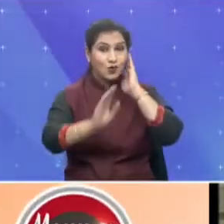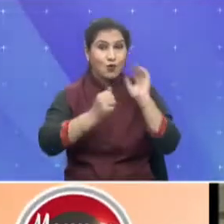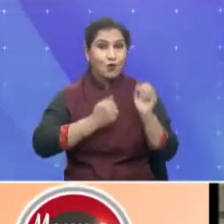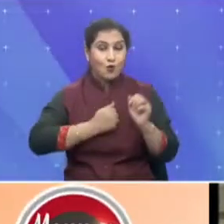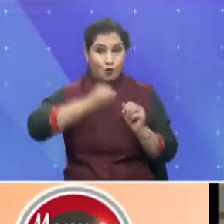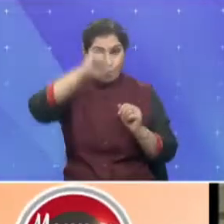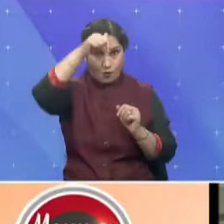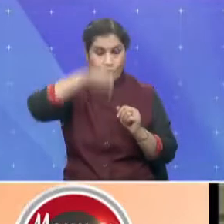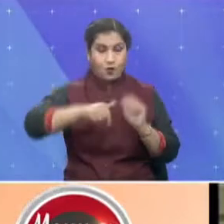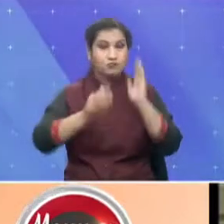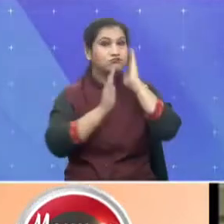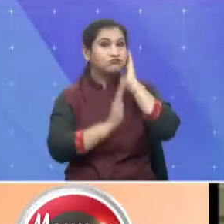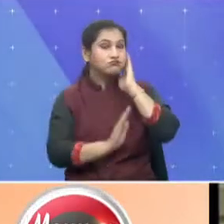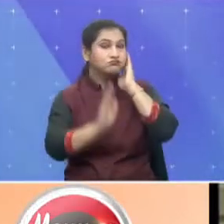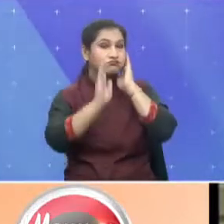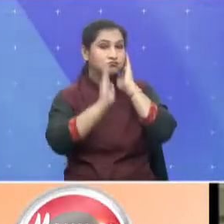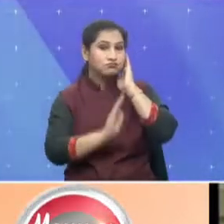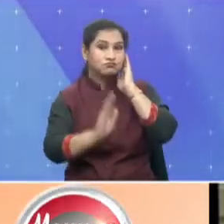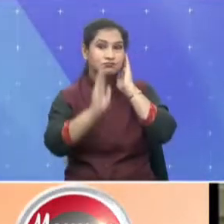श्यामलाम